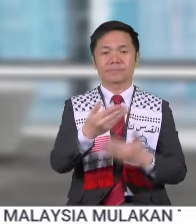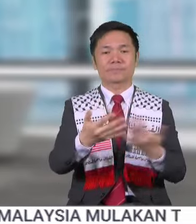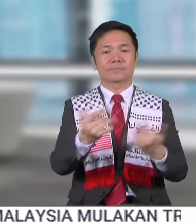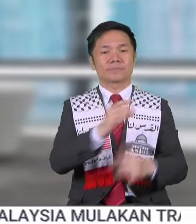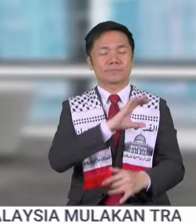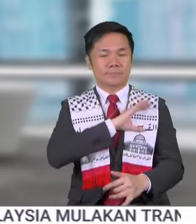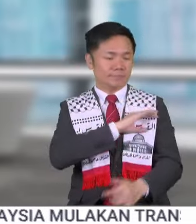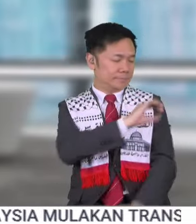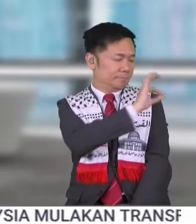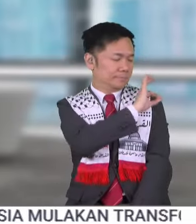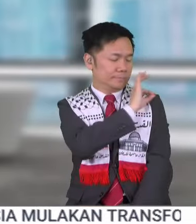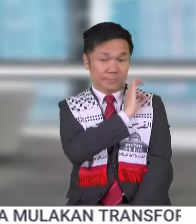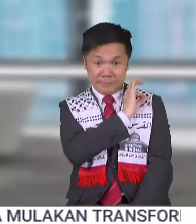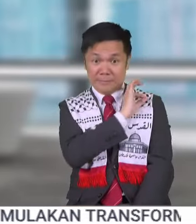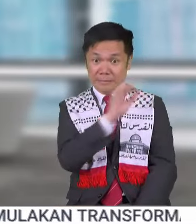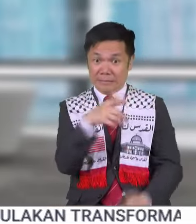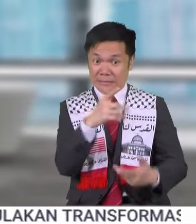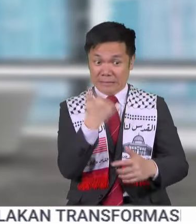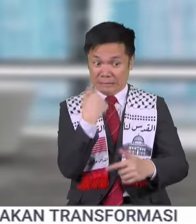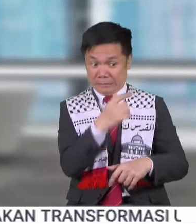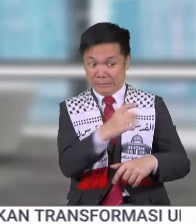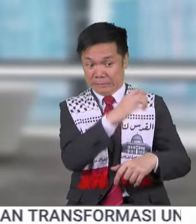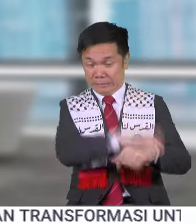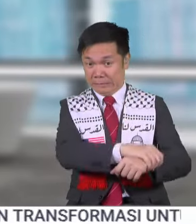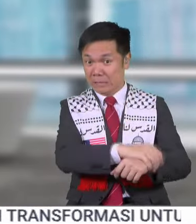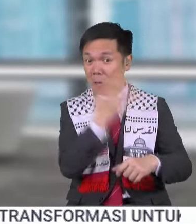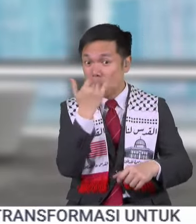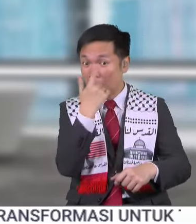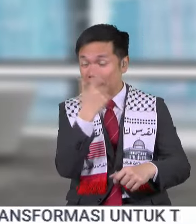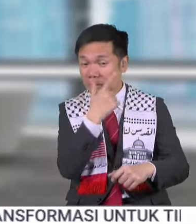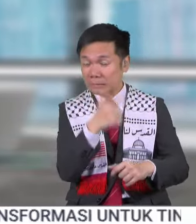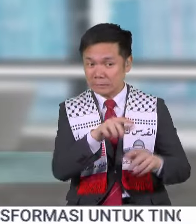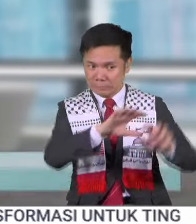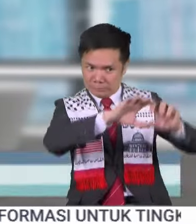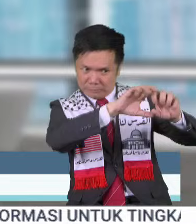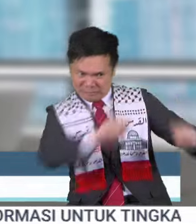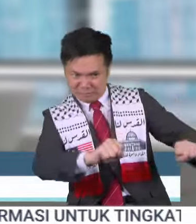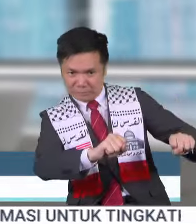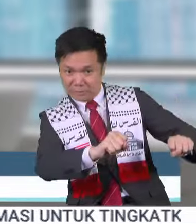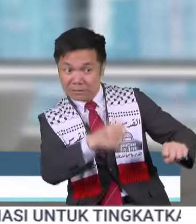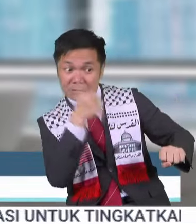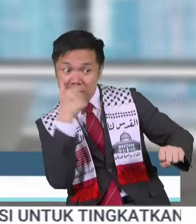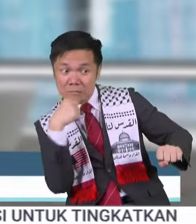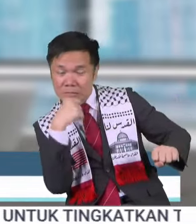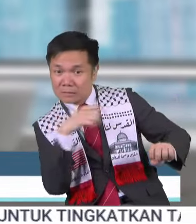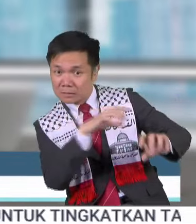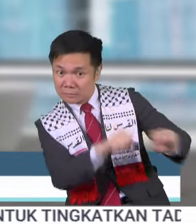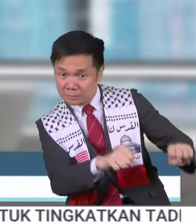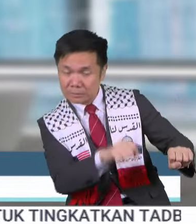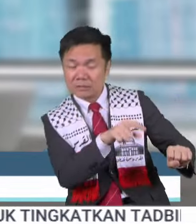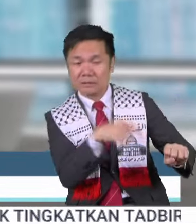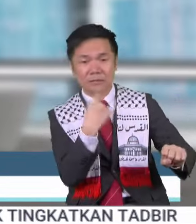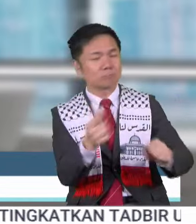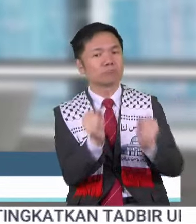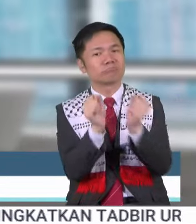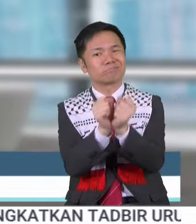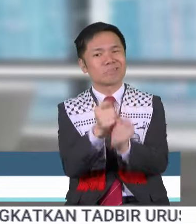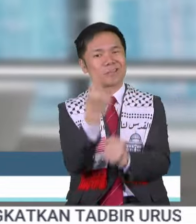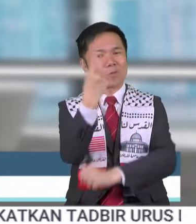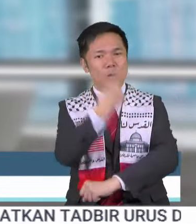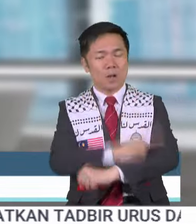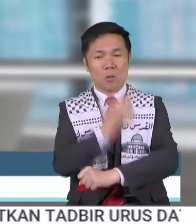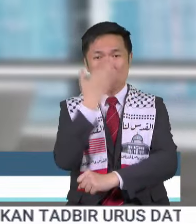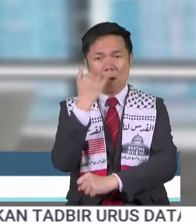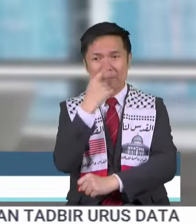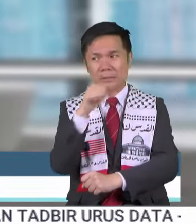polis berpangkat sarj yang ditahan sebelum ini atas kesalahan merogol di reman selama satu hari bagi membantu siasatan